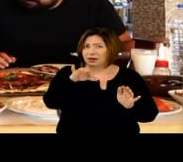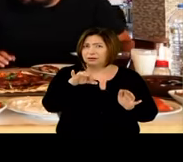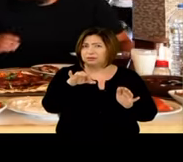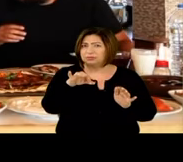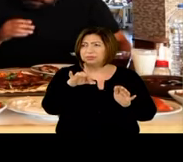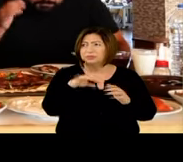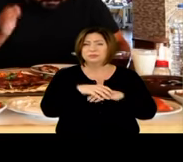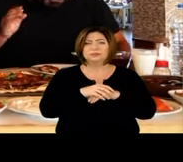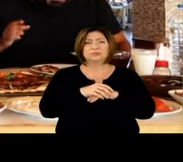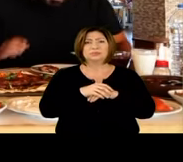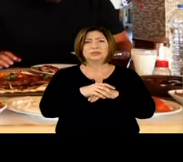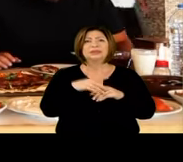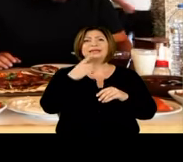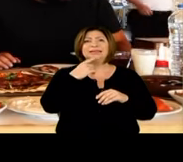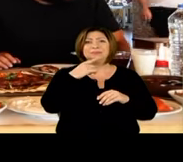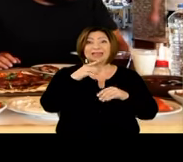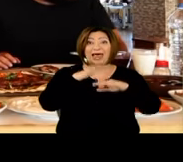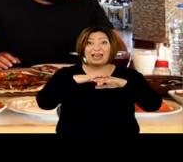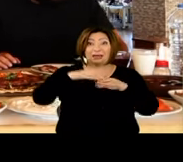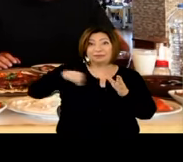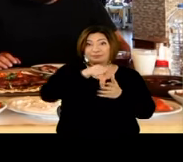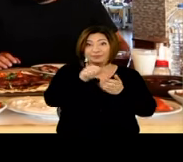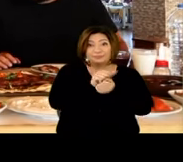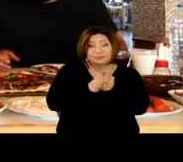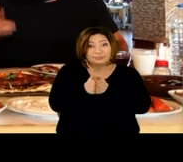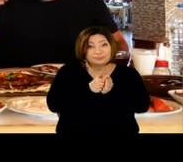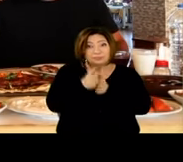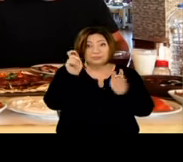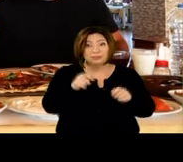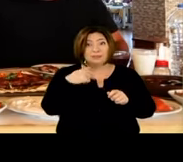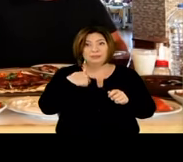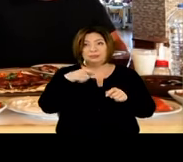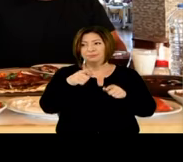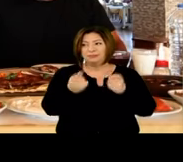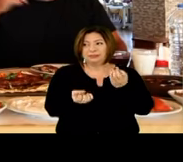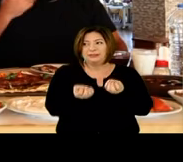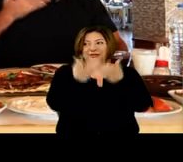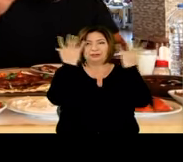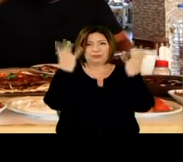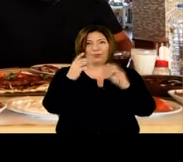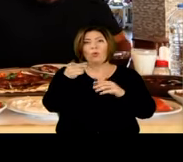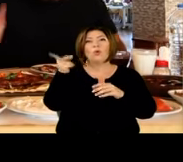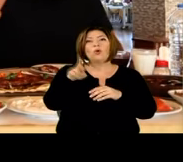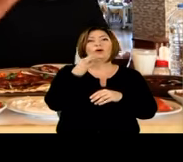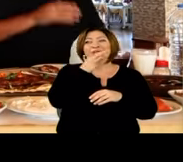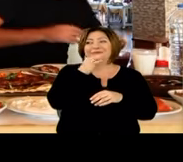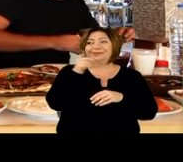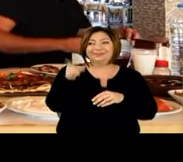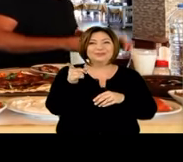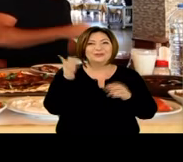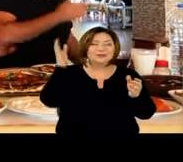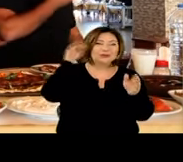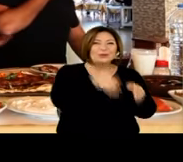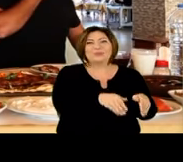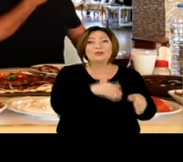şeyi, kırmızı biberi elle çekeriz, öyle içine katarız. Ben şimdi yetiştireceğim abi onu. Ölüyor. Gömüldü.